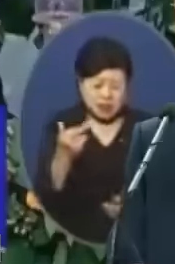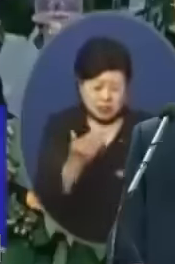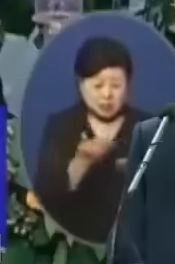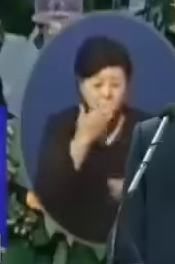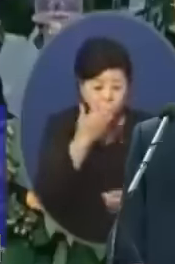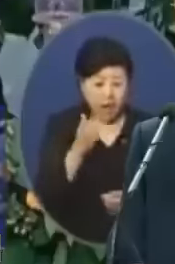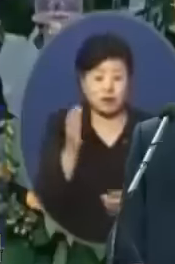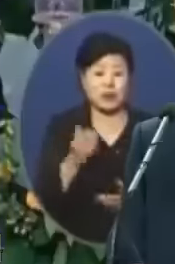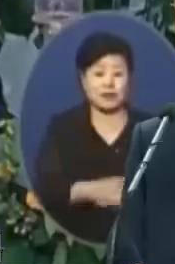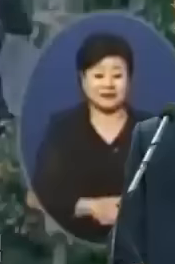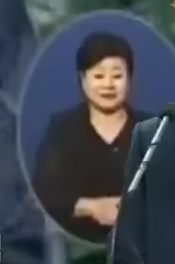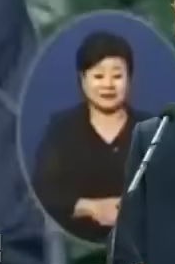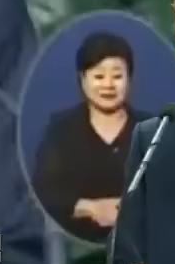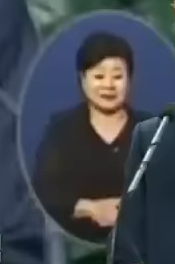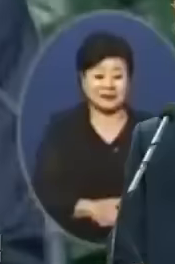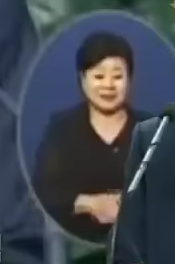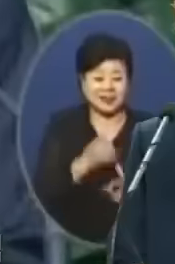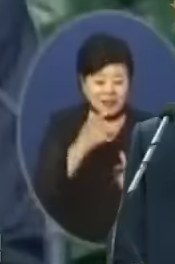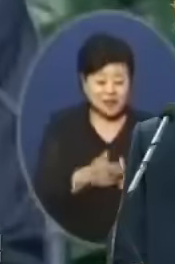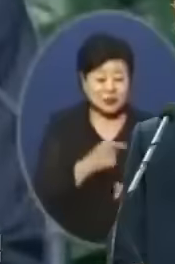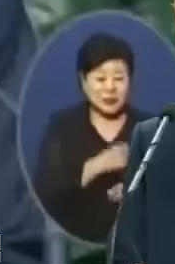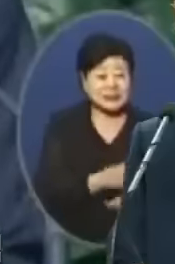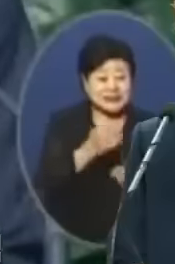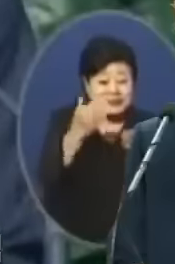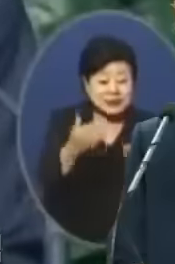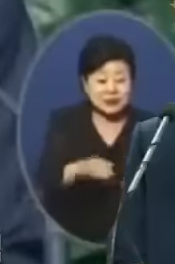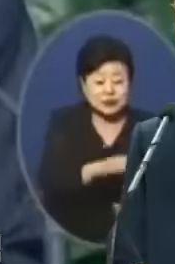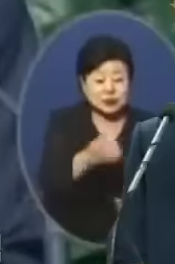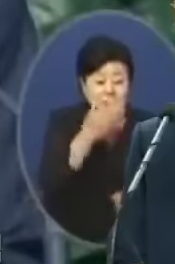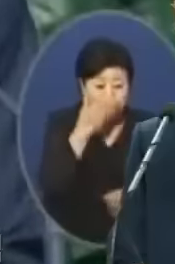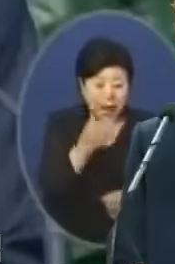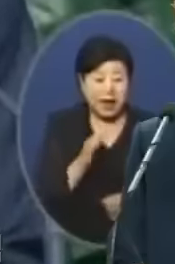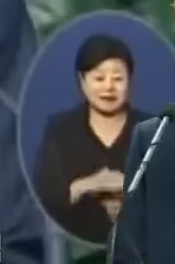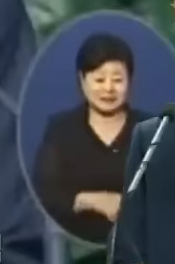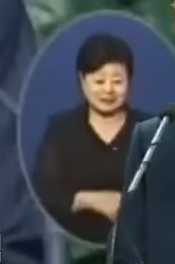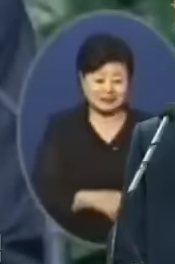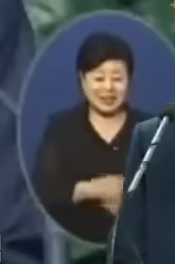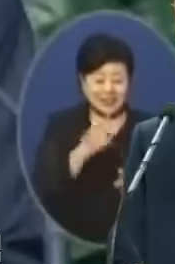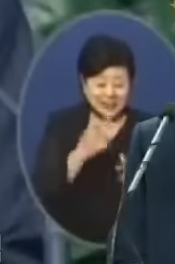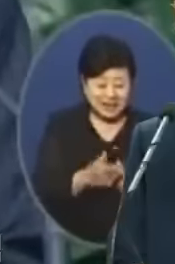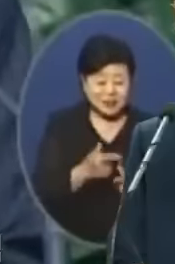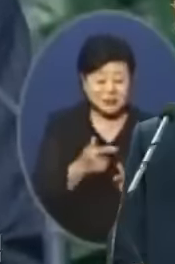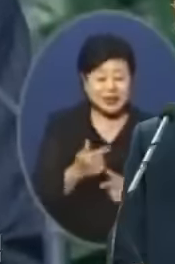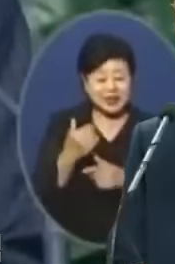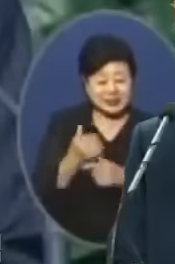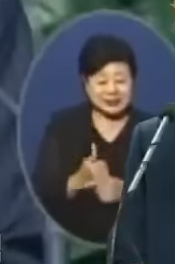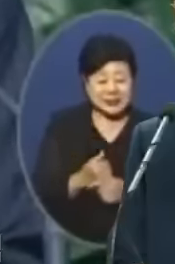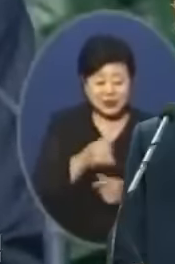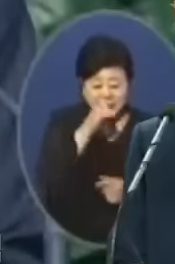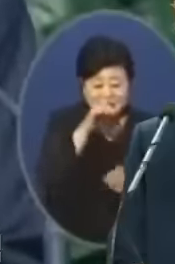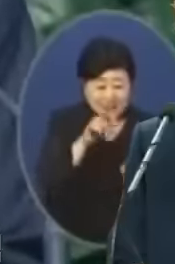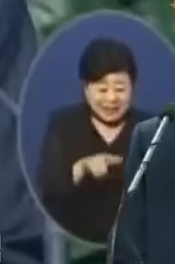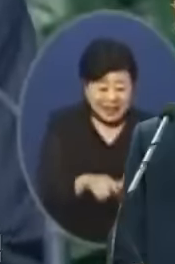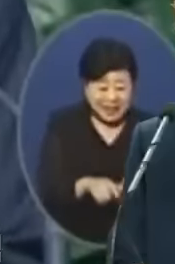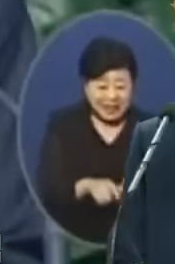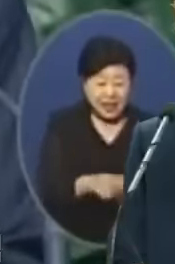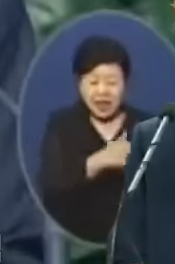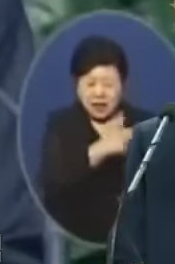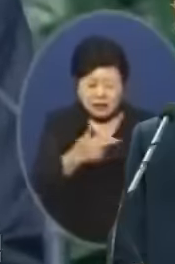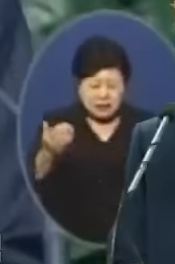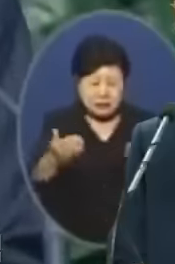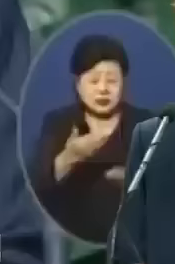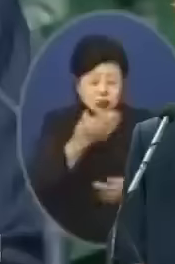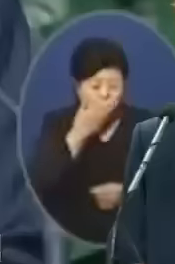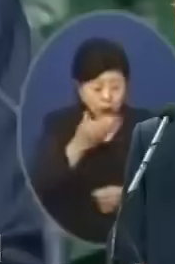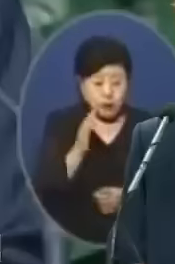하리라. 예수님이 하신 일 우리도 하고 예수님께 의지하고 있으면 더 큰 일도